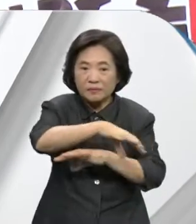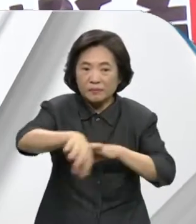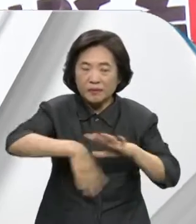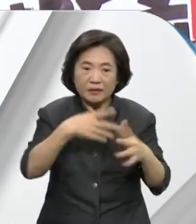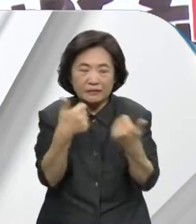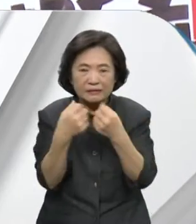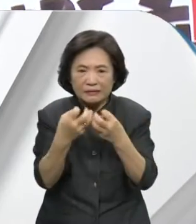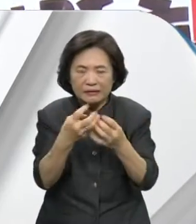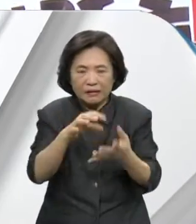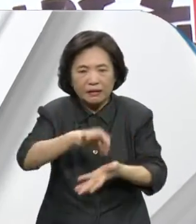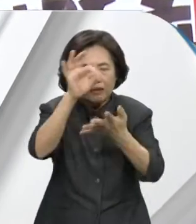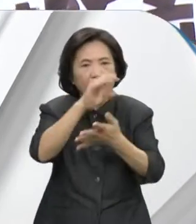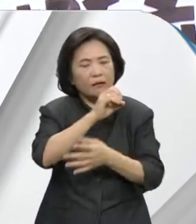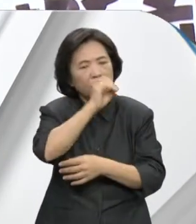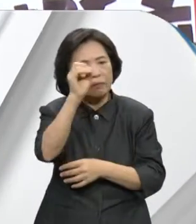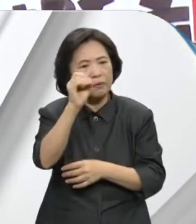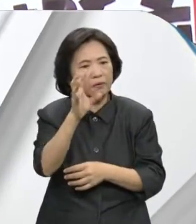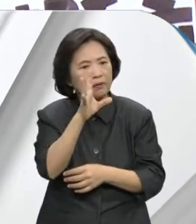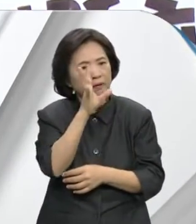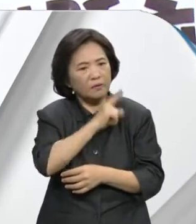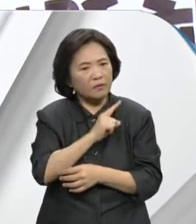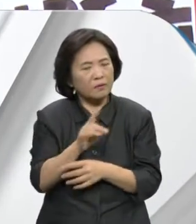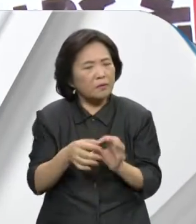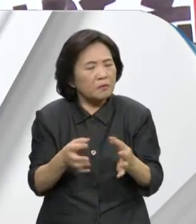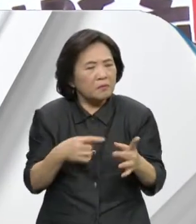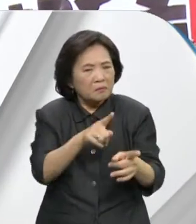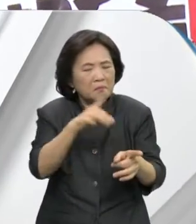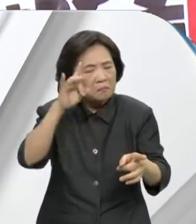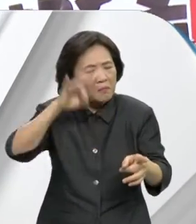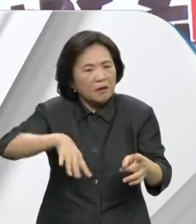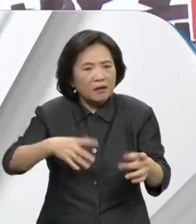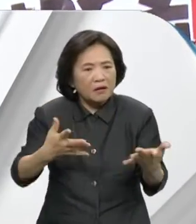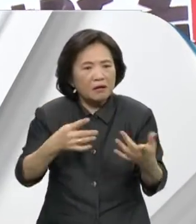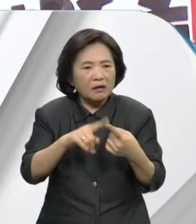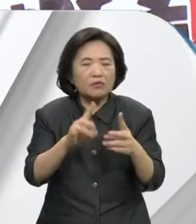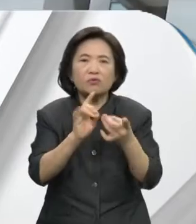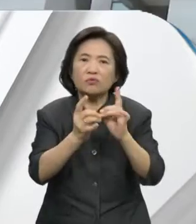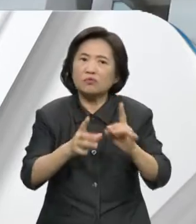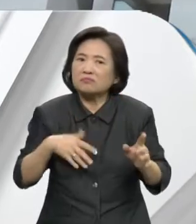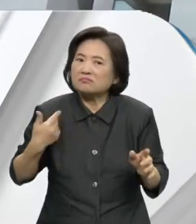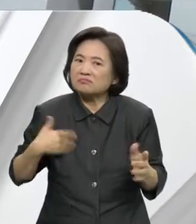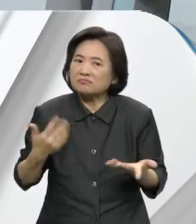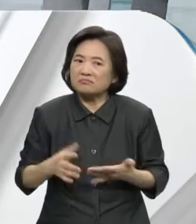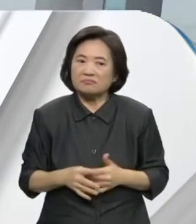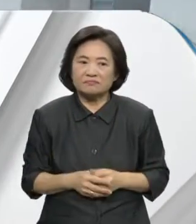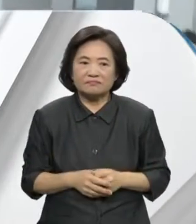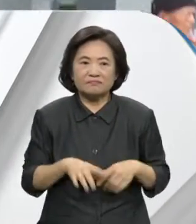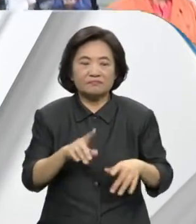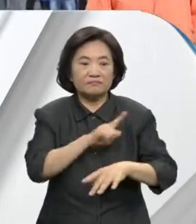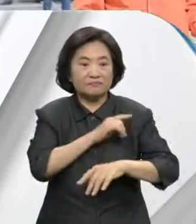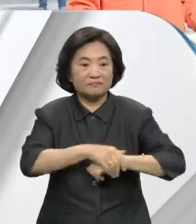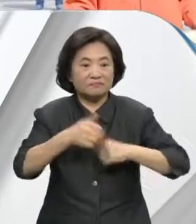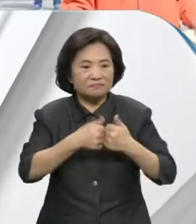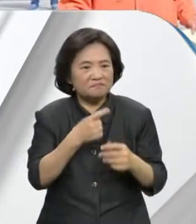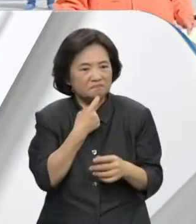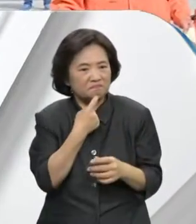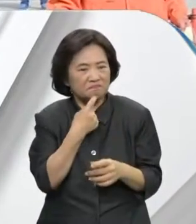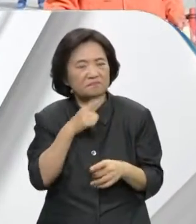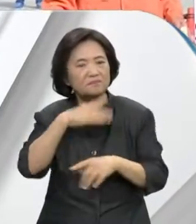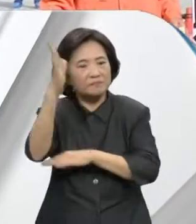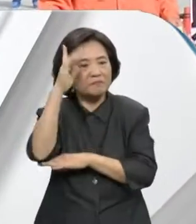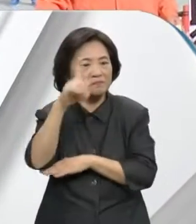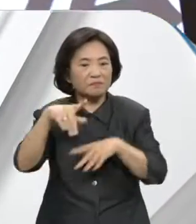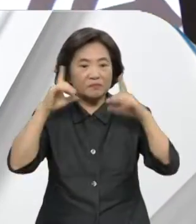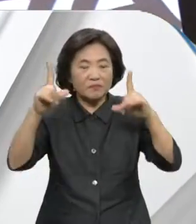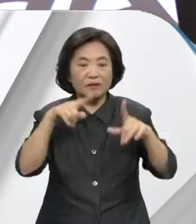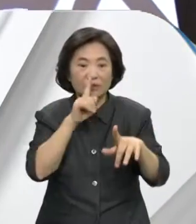面都没有提到，我不知道是疏忽了还是故意的。 针对这个非烟雾同小弟，苗栗县政